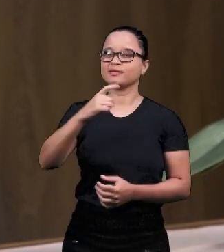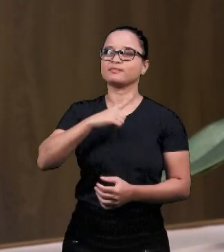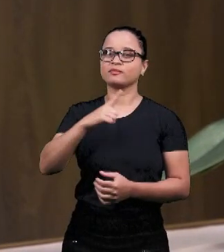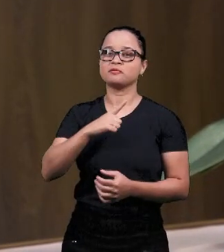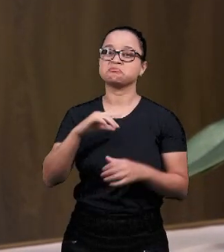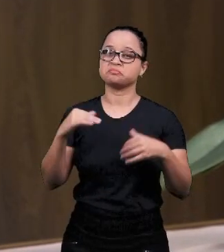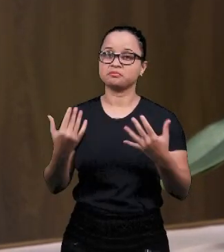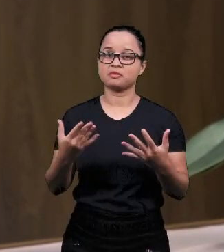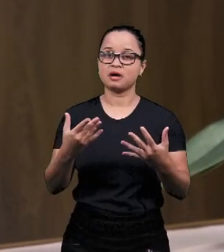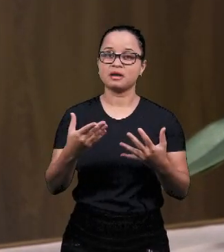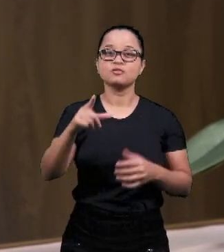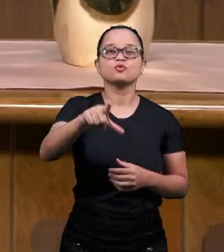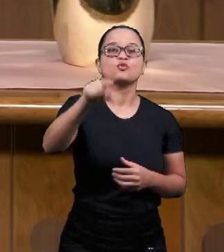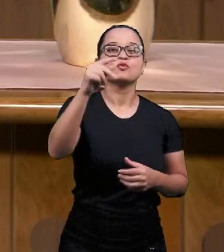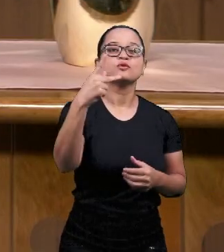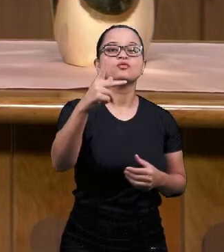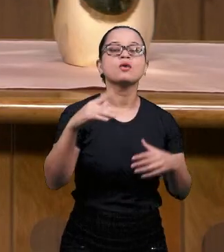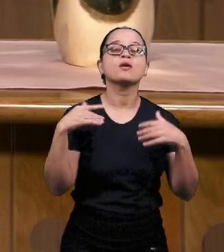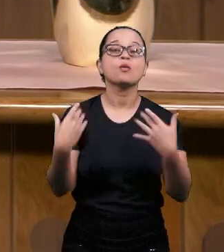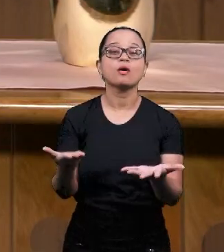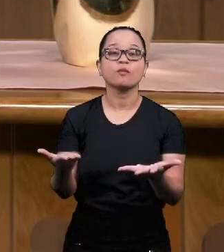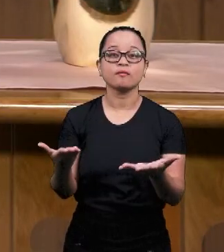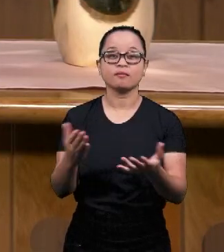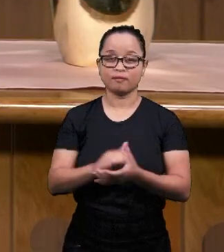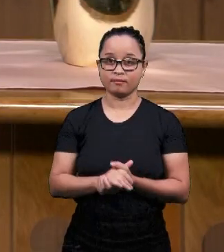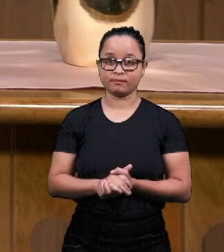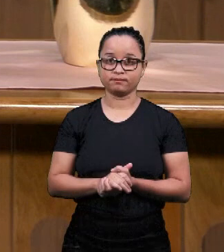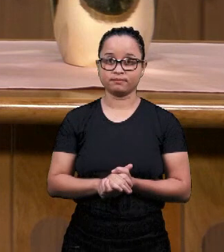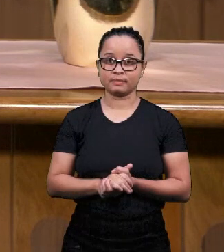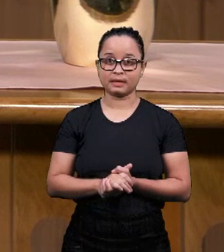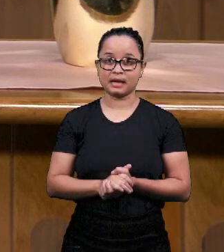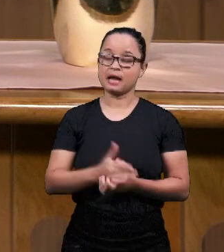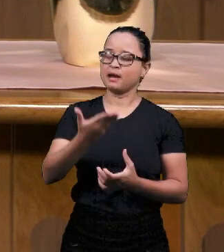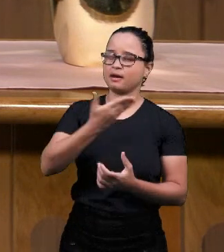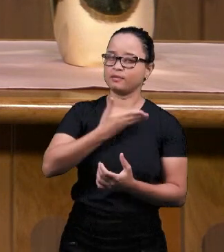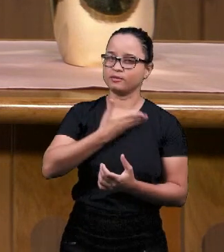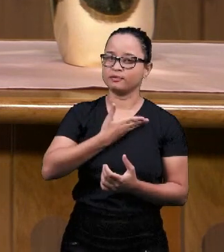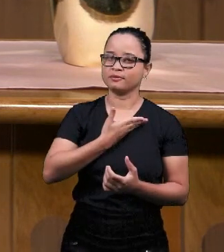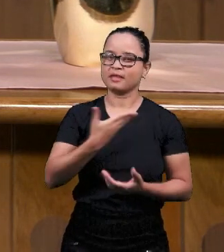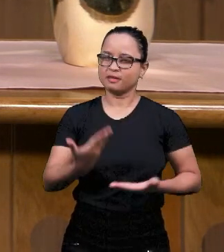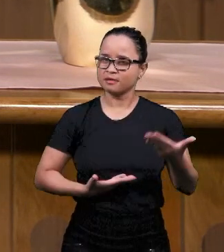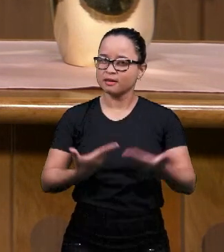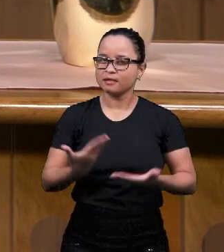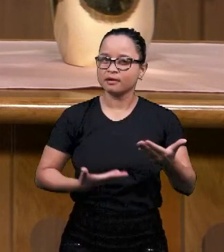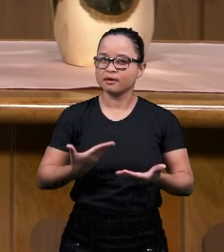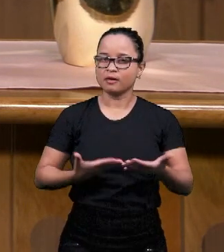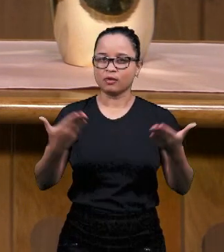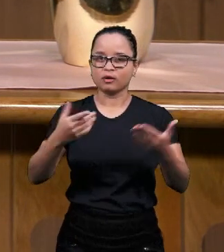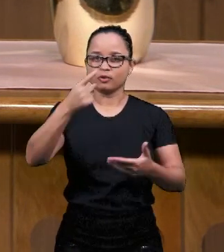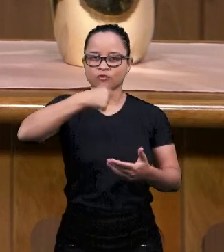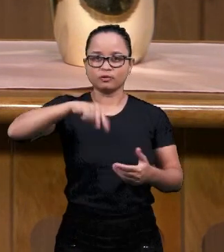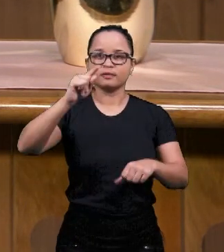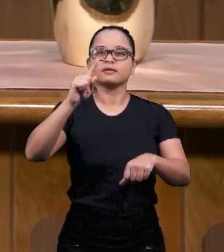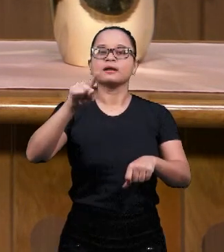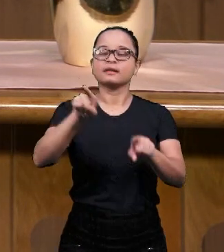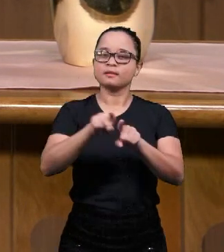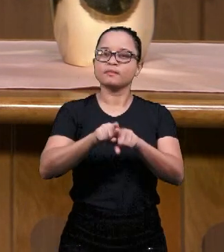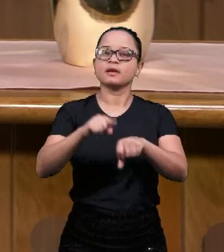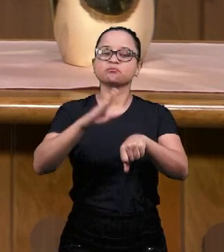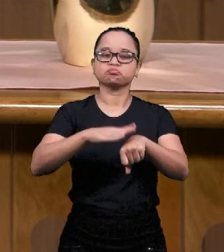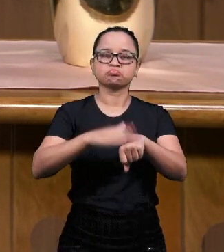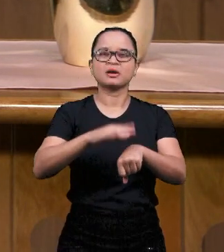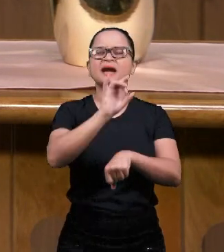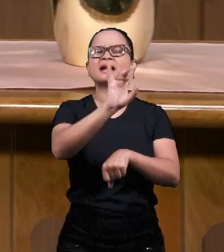Бога за уверенность спасения. Каково твое решение? Братья и сестры, друзья, знакомые,